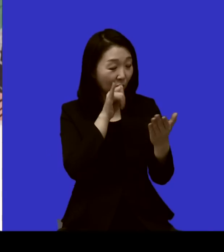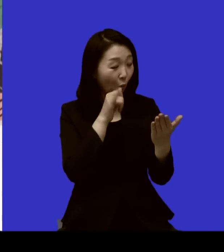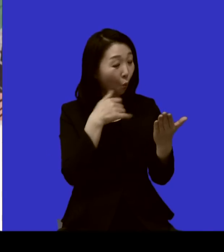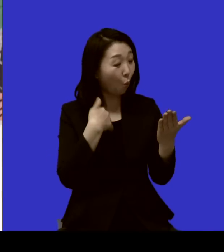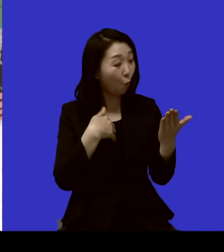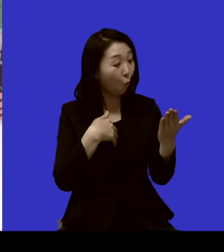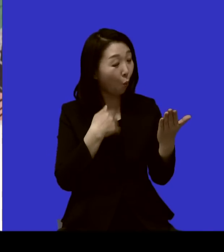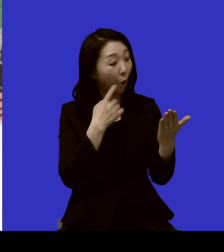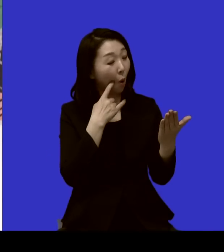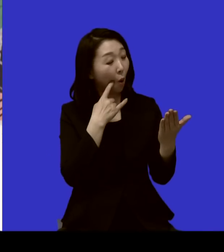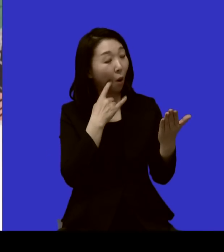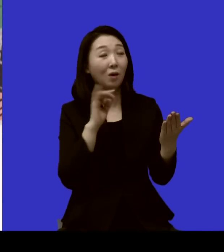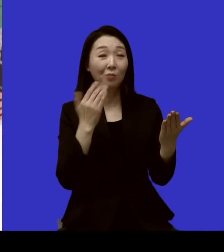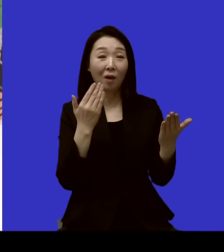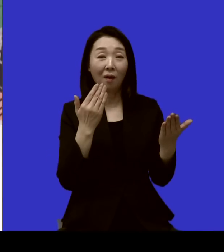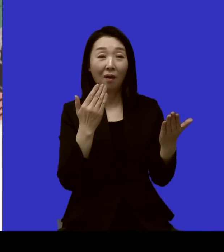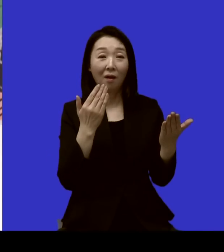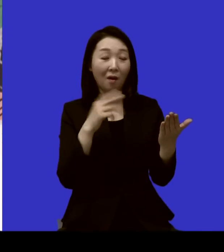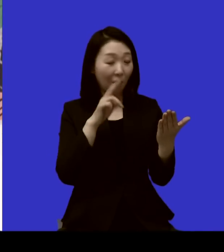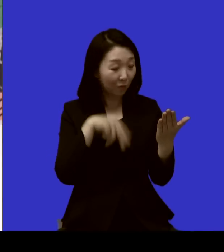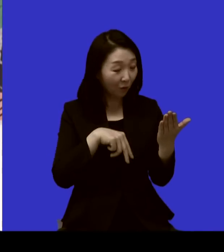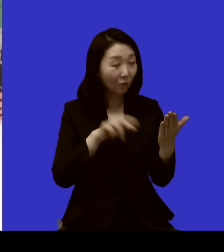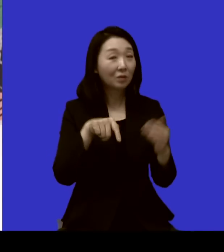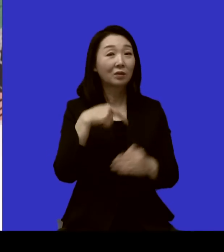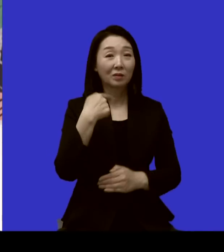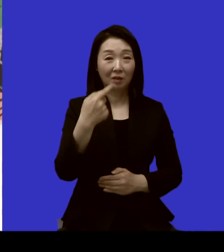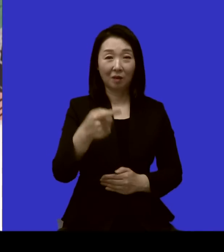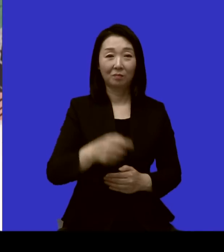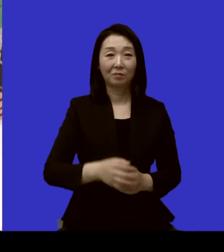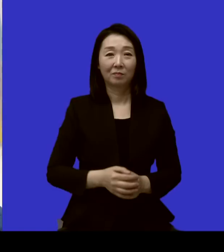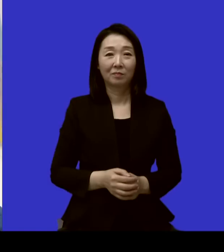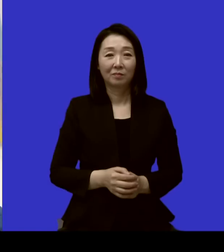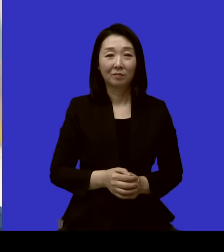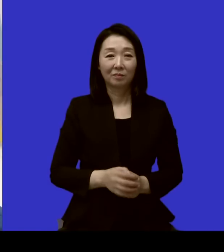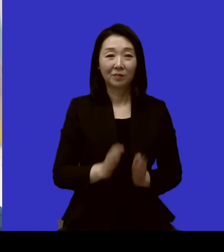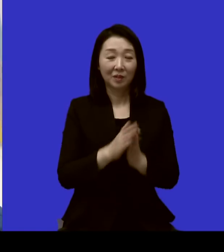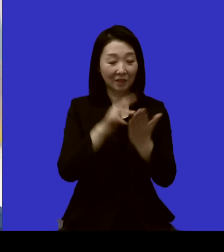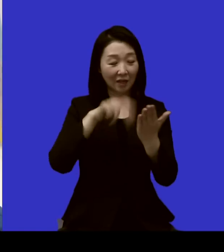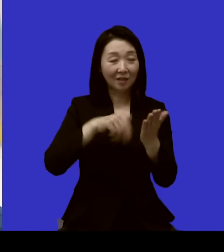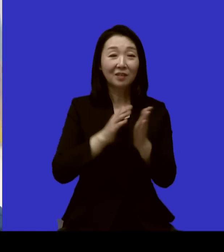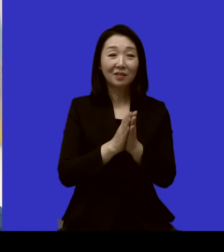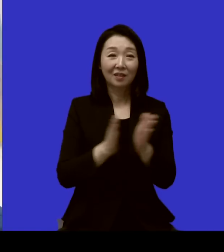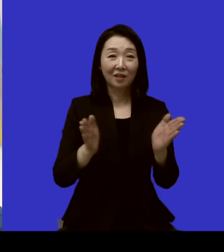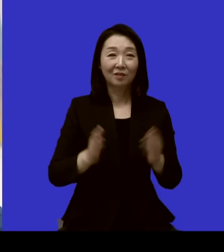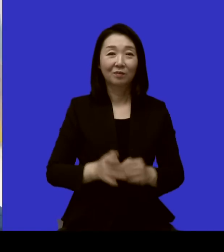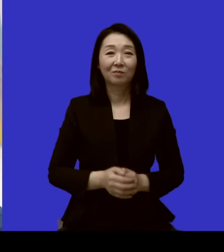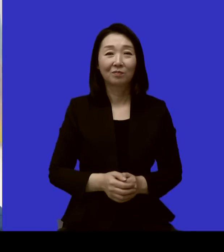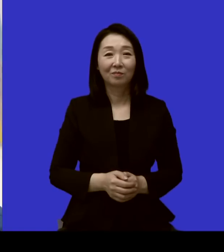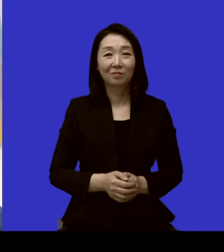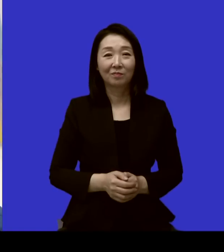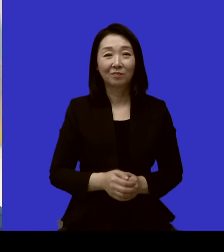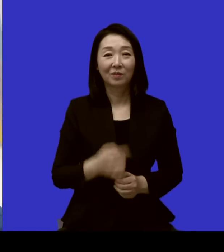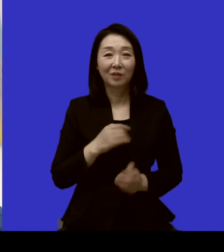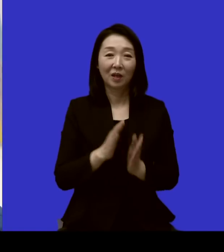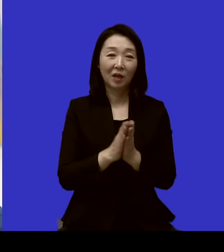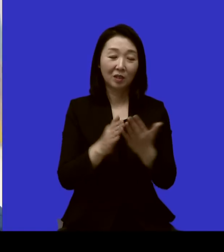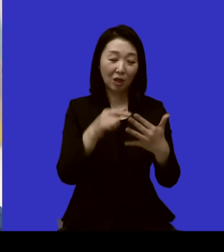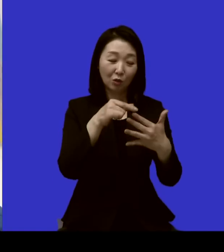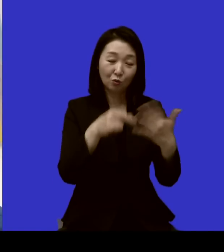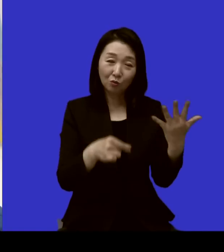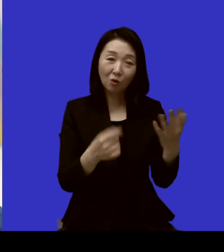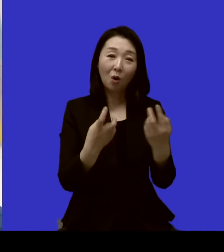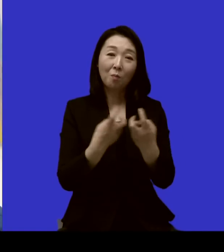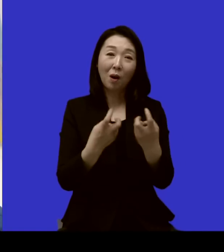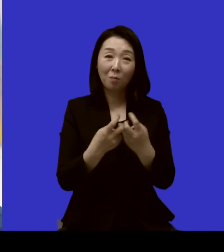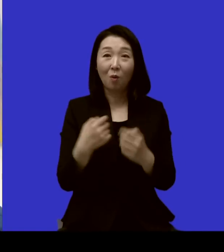거예요. 네. 그래서 한 번 읽고 그 다음부터 다음 날부터는 이제 책을 읽기 시작했는데 예. 제가 뭐 또 책 읽는 순서나 뭐